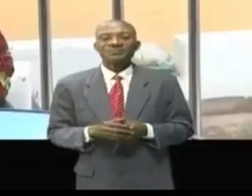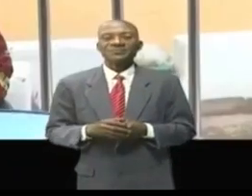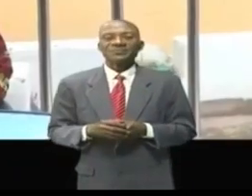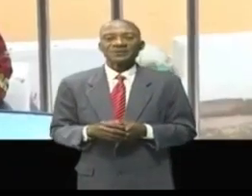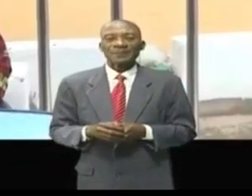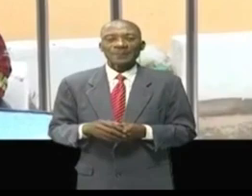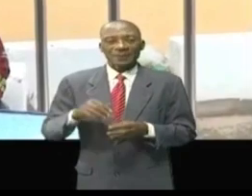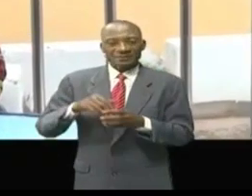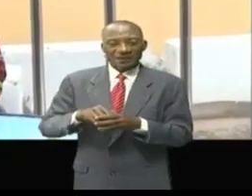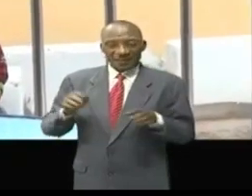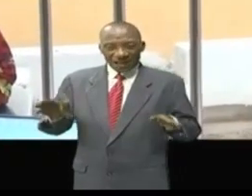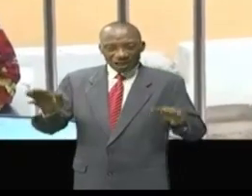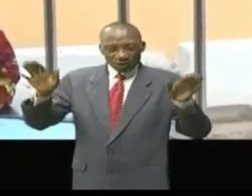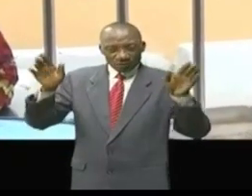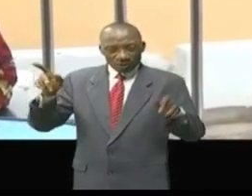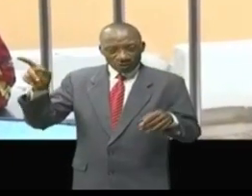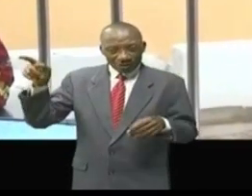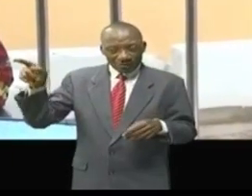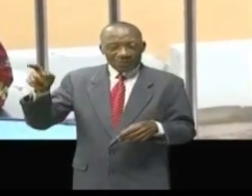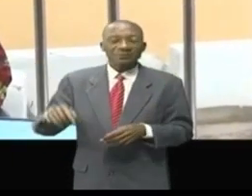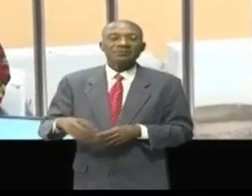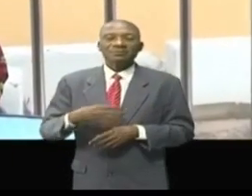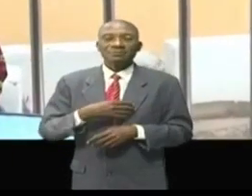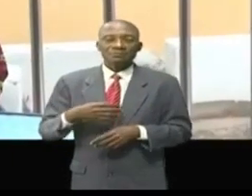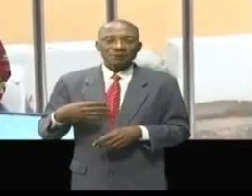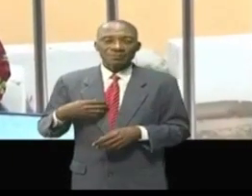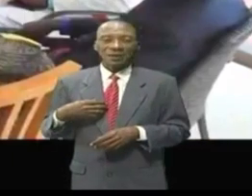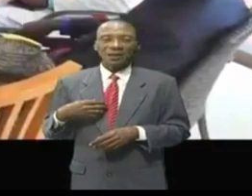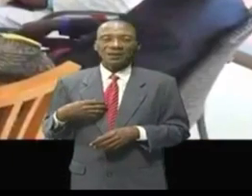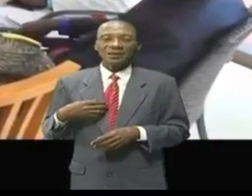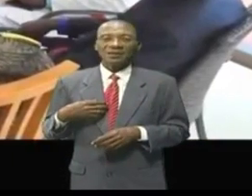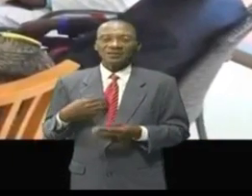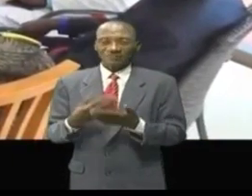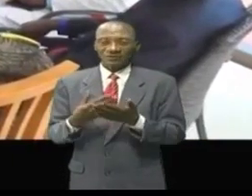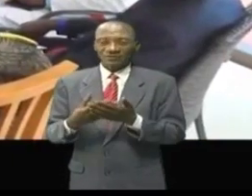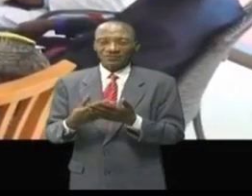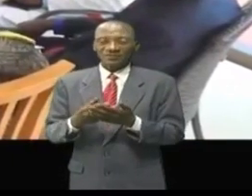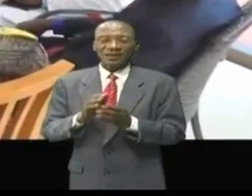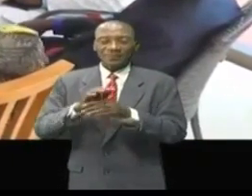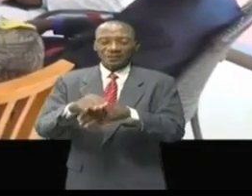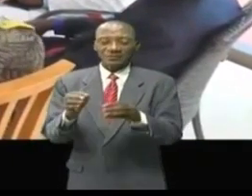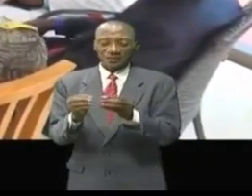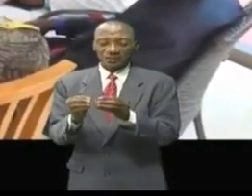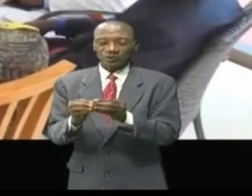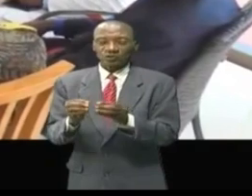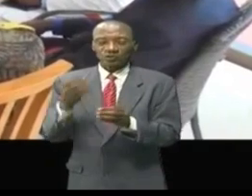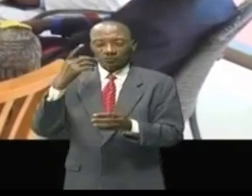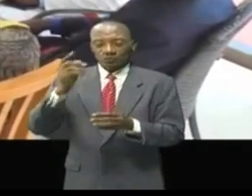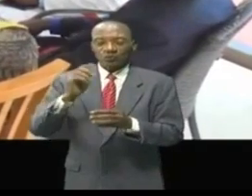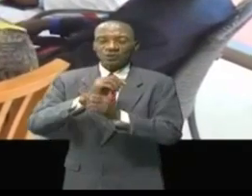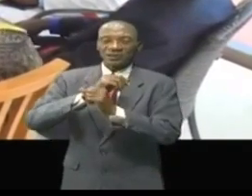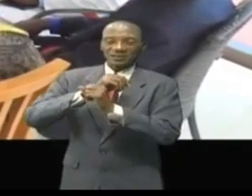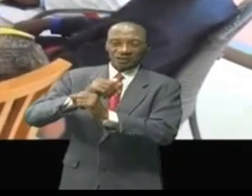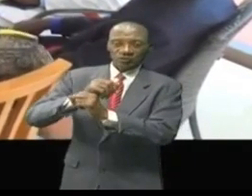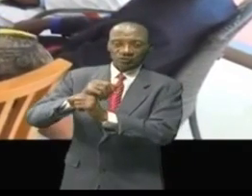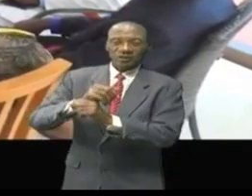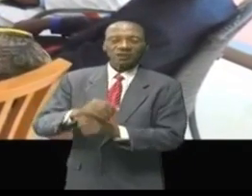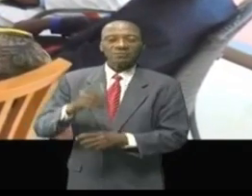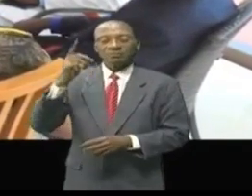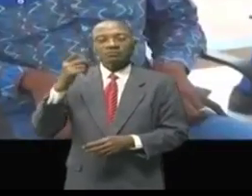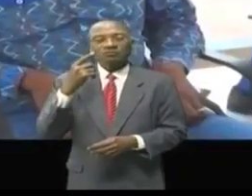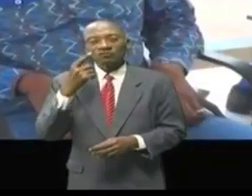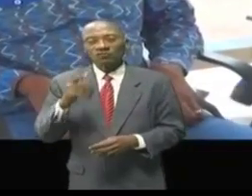Kainda, la chef de l'exécutif provincial a présidé la réunion circonstancielle du Conseil des sécurité, question d'arrêter des